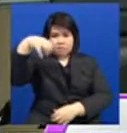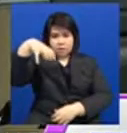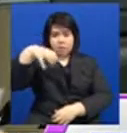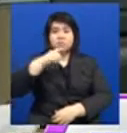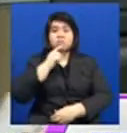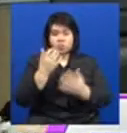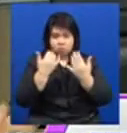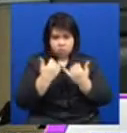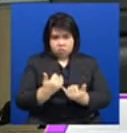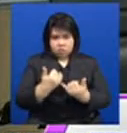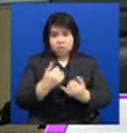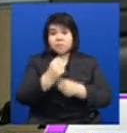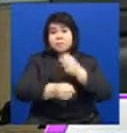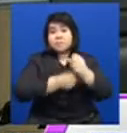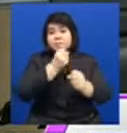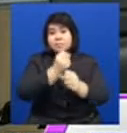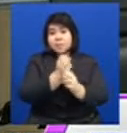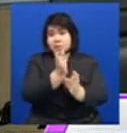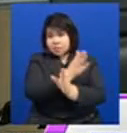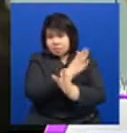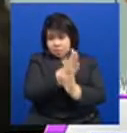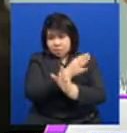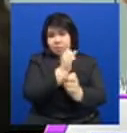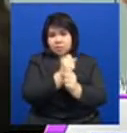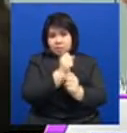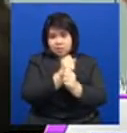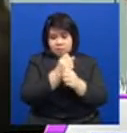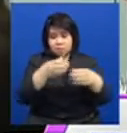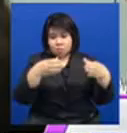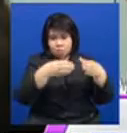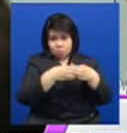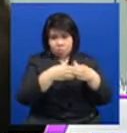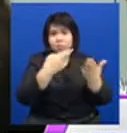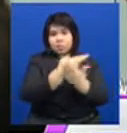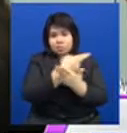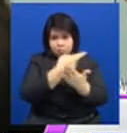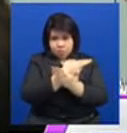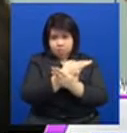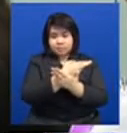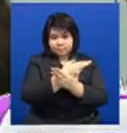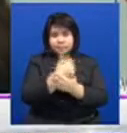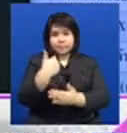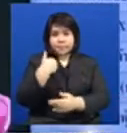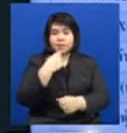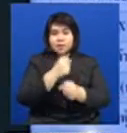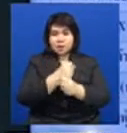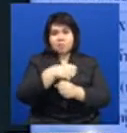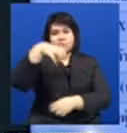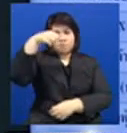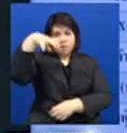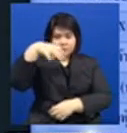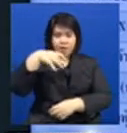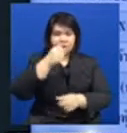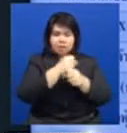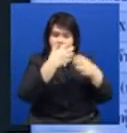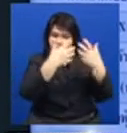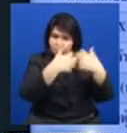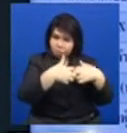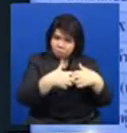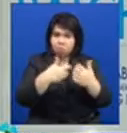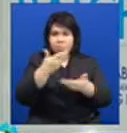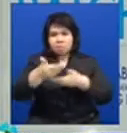ลการดำเนินงานปีที่ผ่านมาโรงไฟฟ้าในกลุ่มราชบุรีโฮลดิ้งสามารถผลิตและจำหน่ายไฟฟ้าได้รว